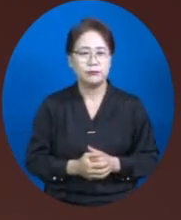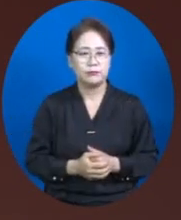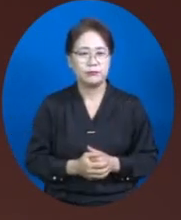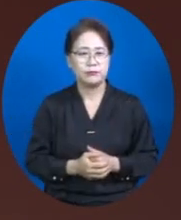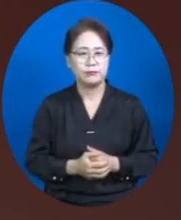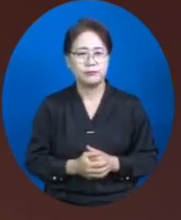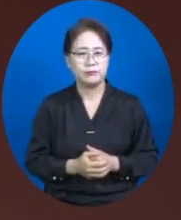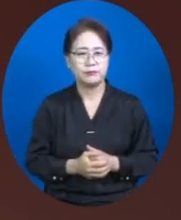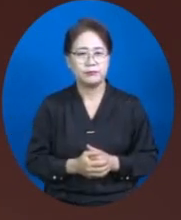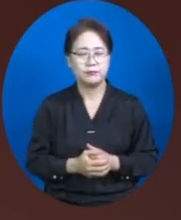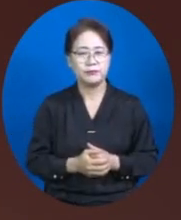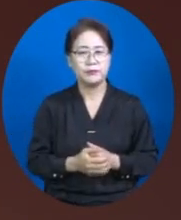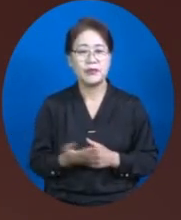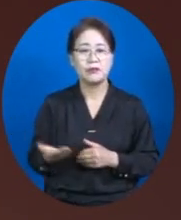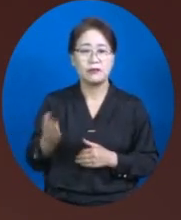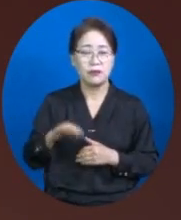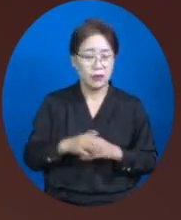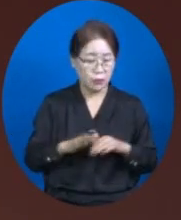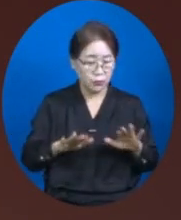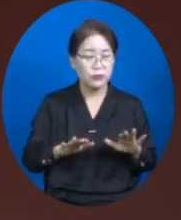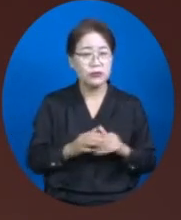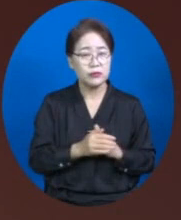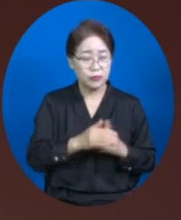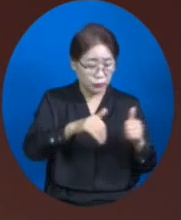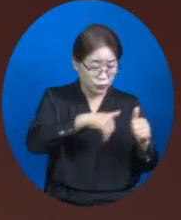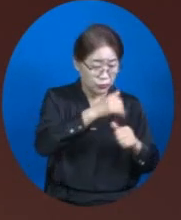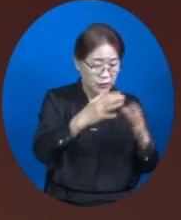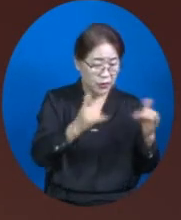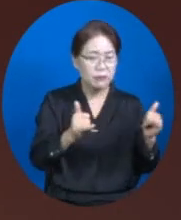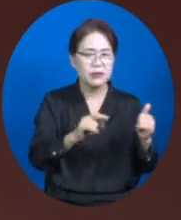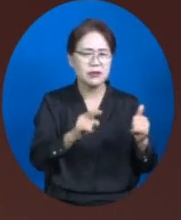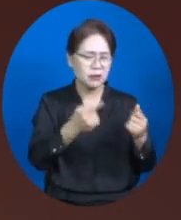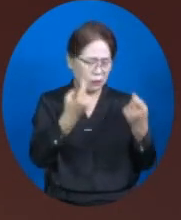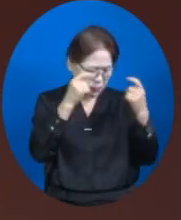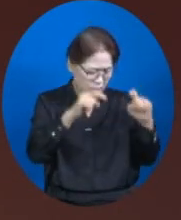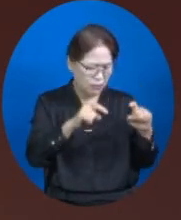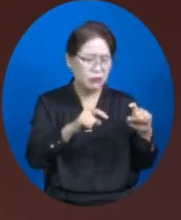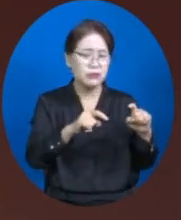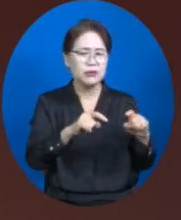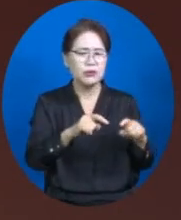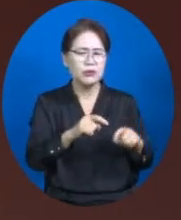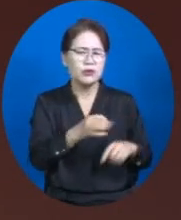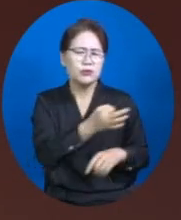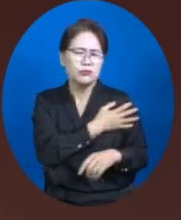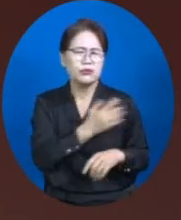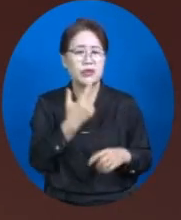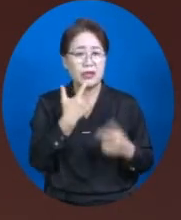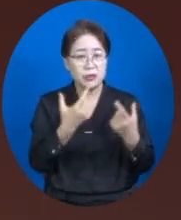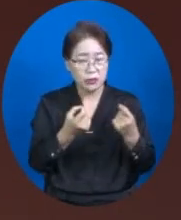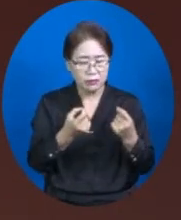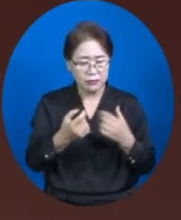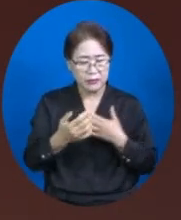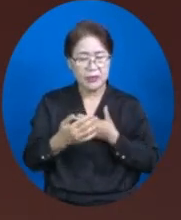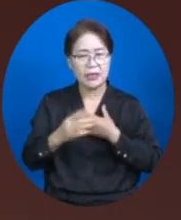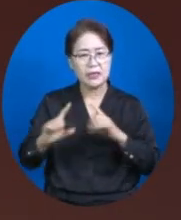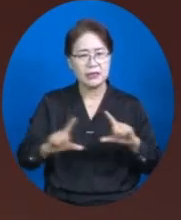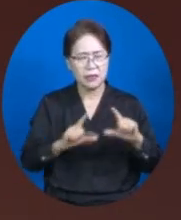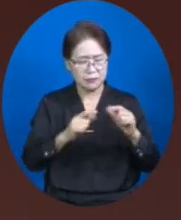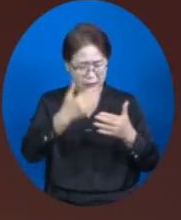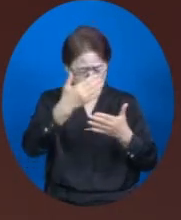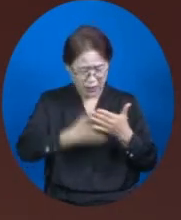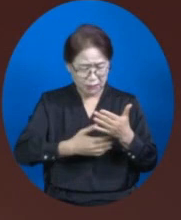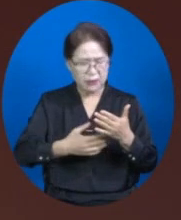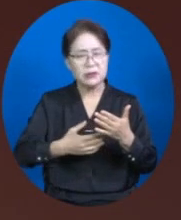그런데 오늘 우리들 주변에요이 어리석은 부자처럼 자신의 인생에 남은